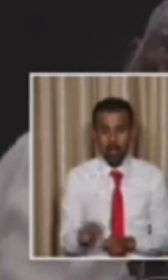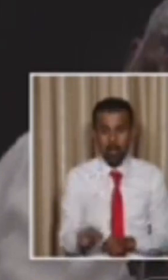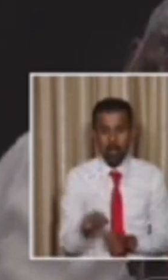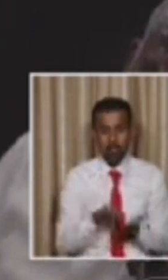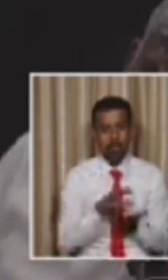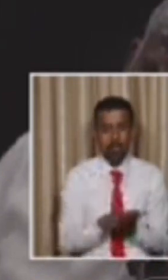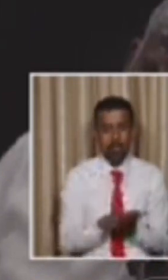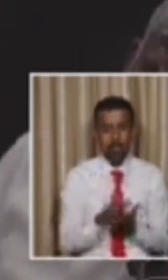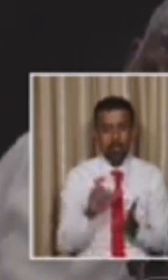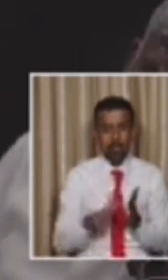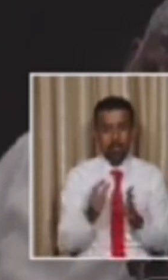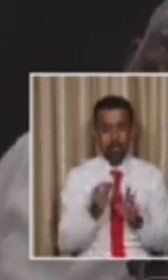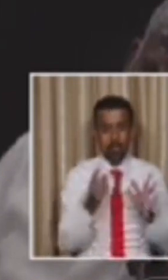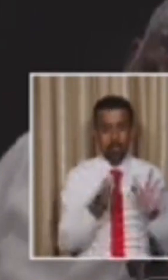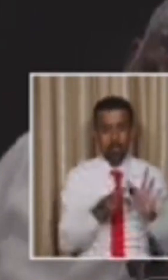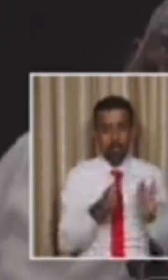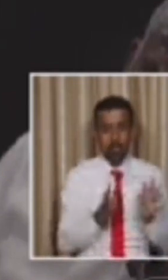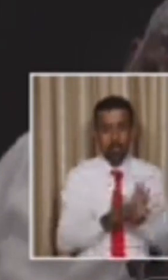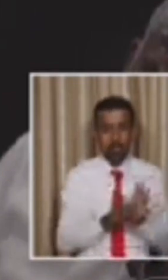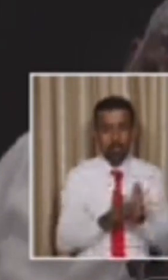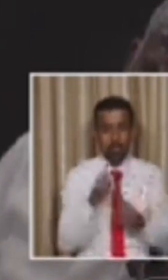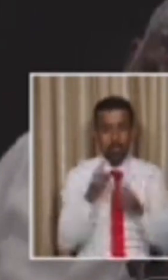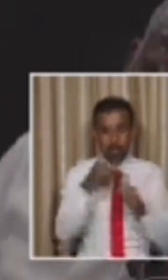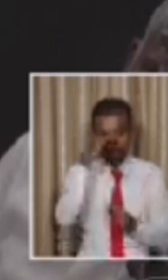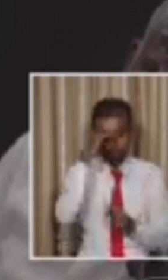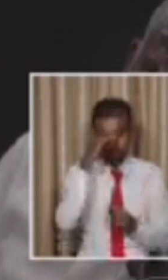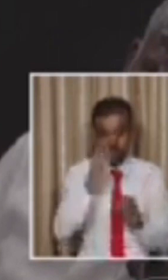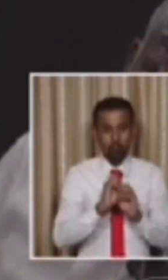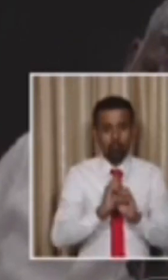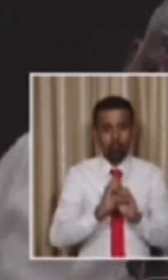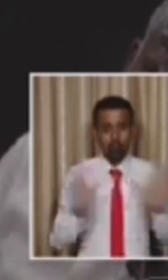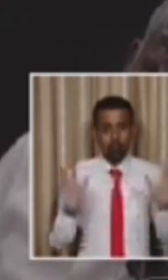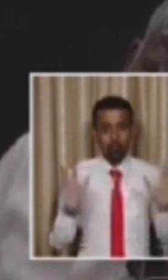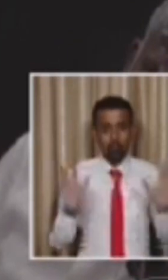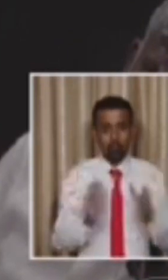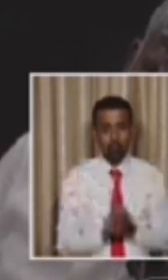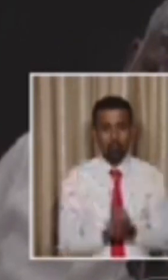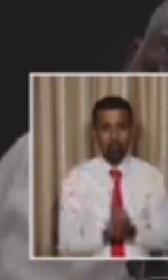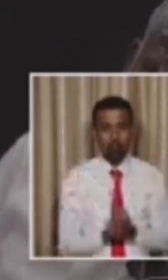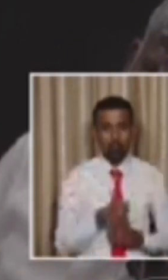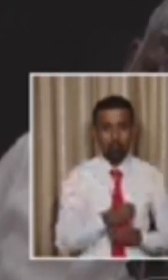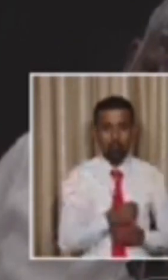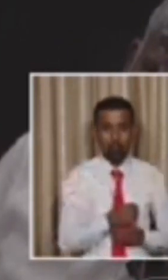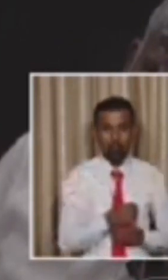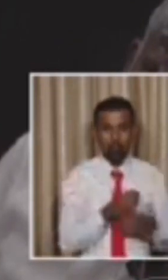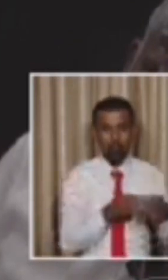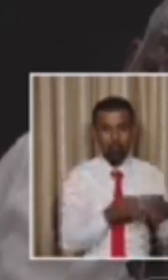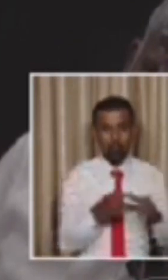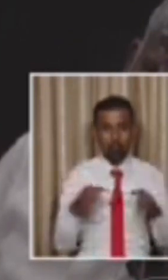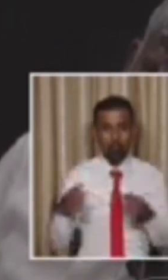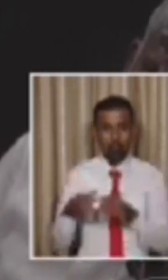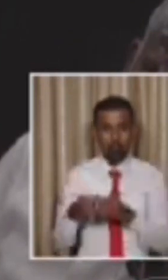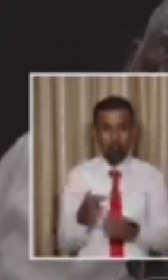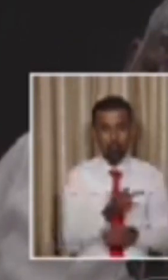කළ කොමිටුවේ සමාජික ඇට කරු කතානායකතුමා නිවේදනය කරනවා. එතකොට ඒ ආණ්ඩු පක්ෂ විපක්ෂ මන්ත්‍රීවරුන්ගෙන් සමන්විත